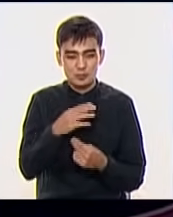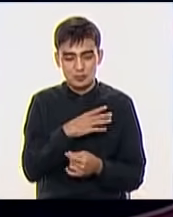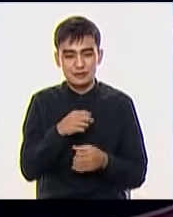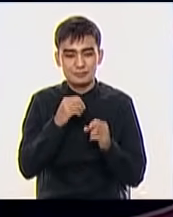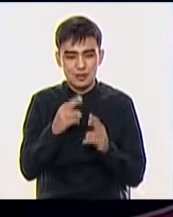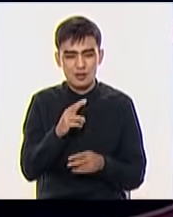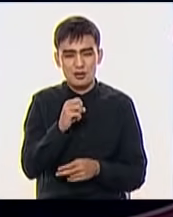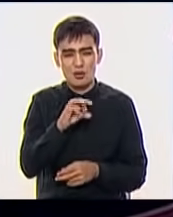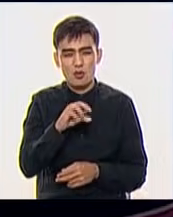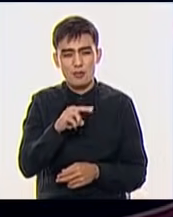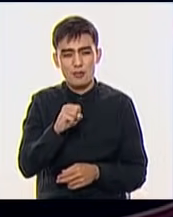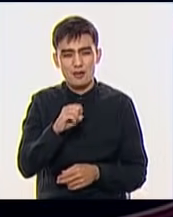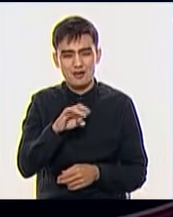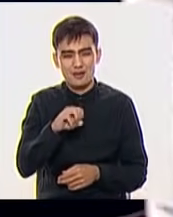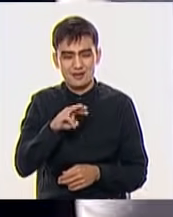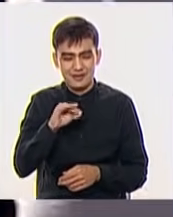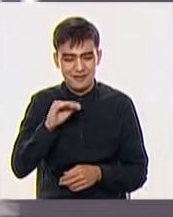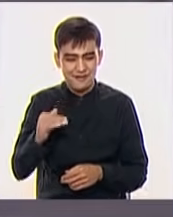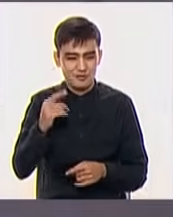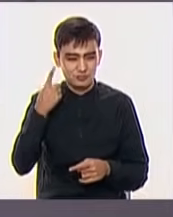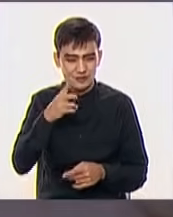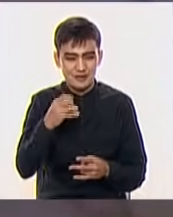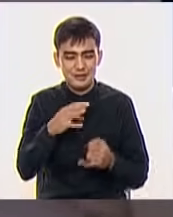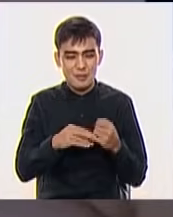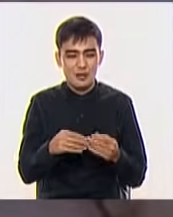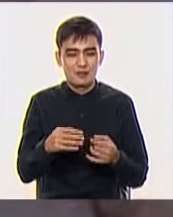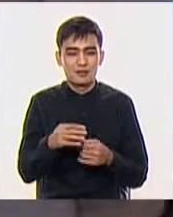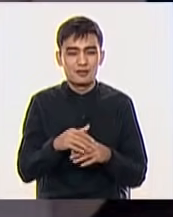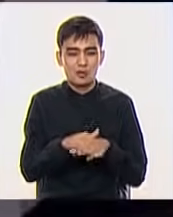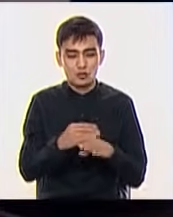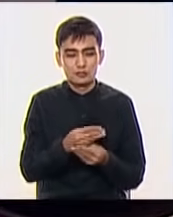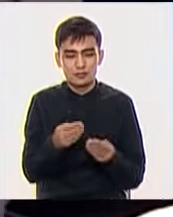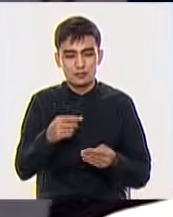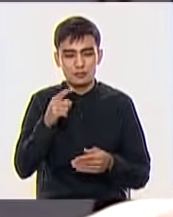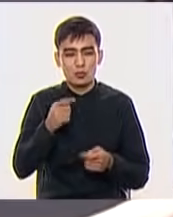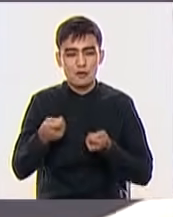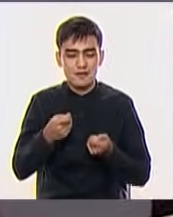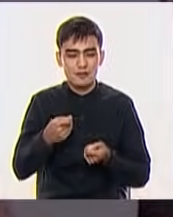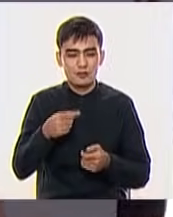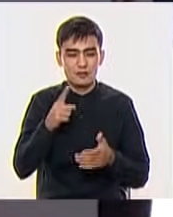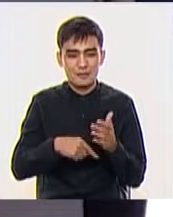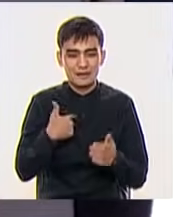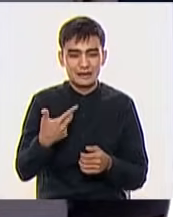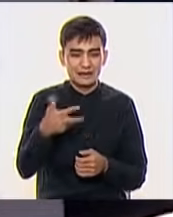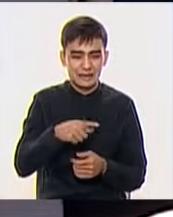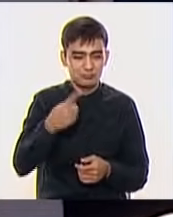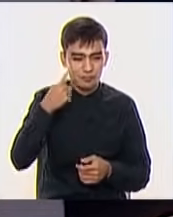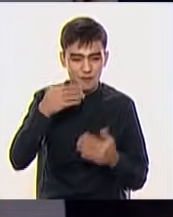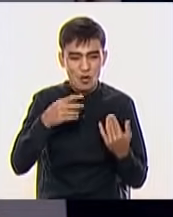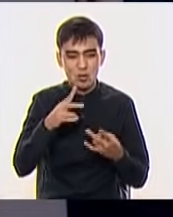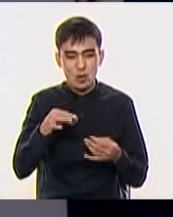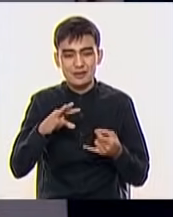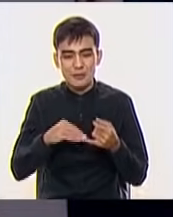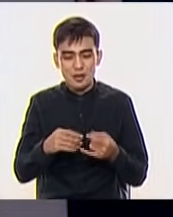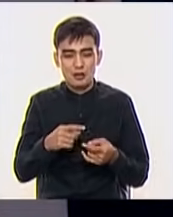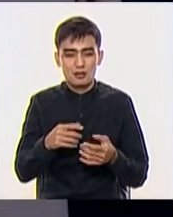создать кооперативы, которым можно передать паевые земли сельчан на доверительное управление. Создали 3 кооператива, но земель до сих пор